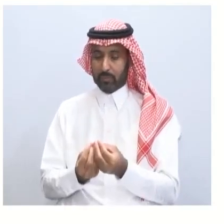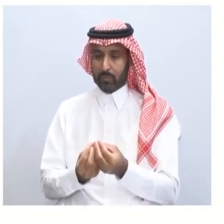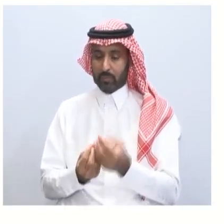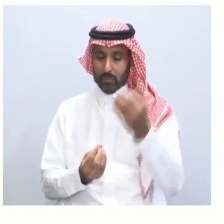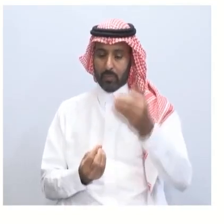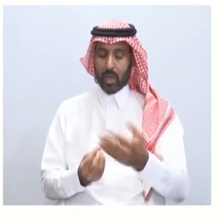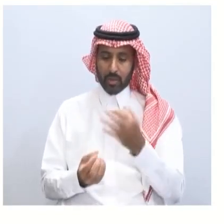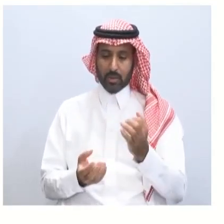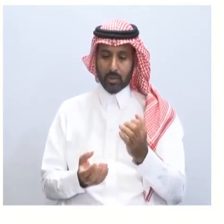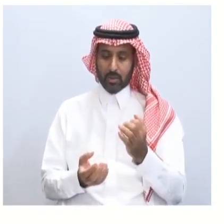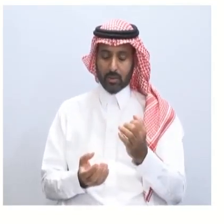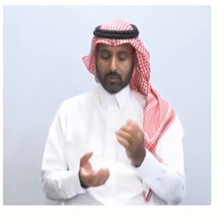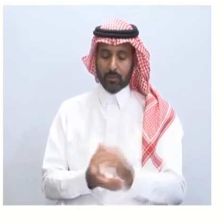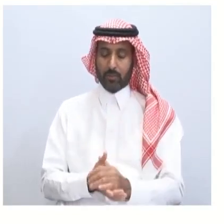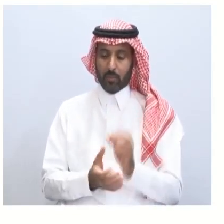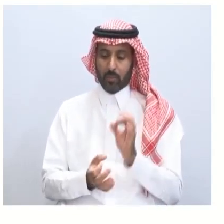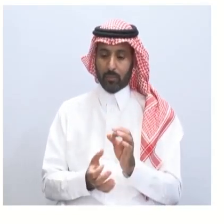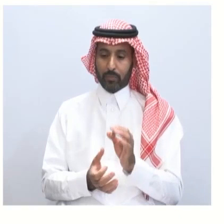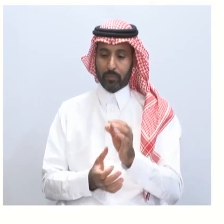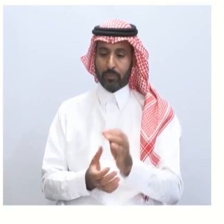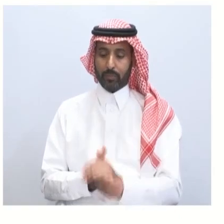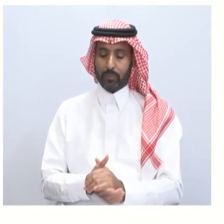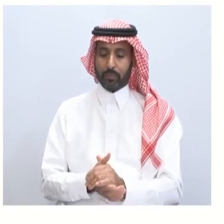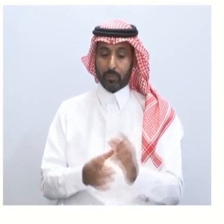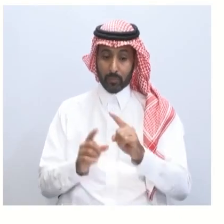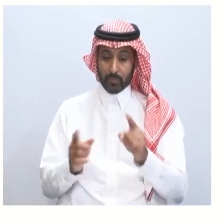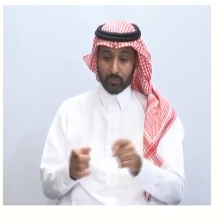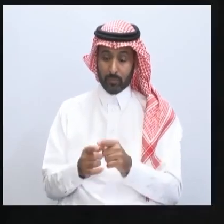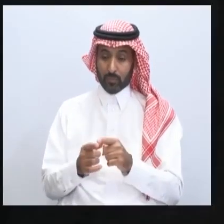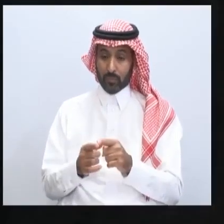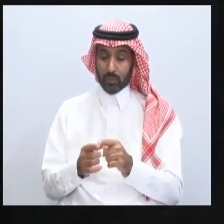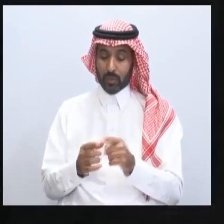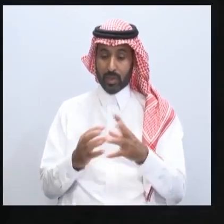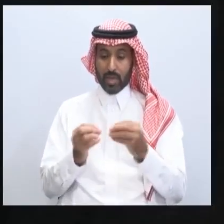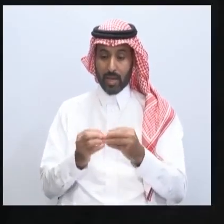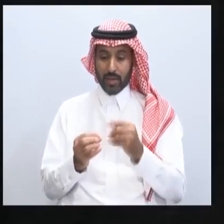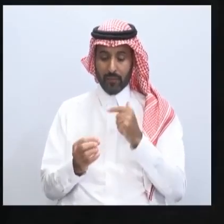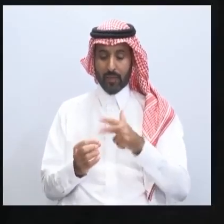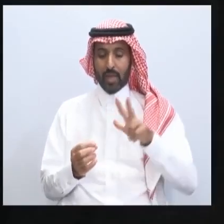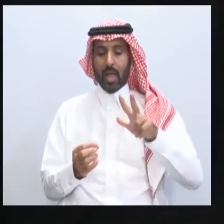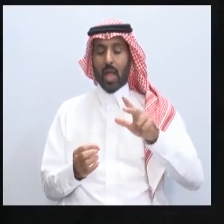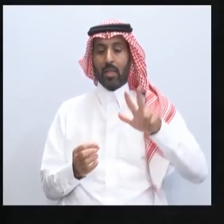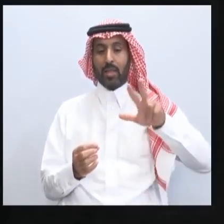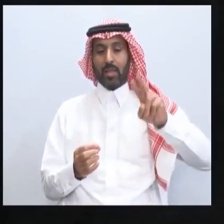صوره مبسطه ومحدده النطاق هذا هو تعريفنا